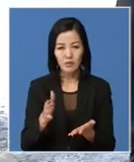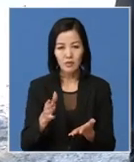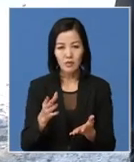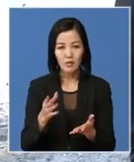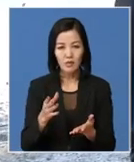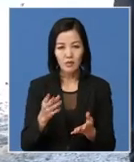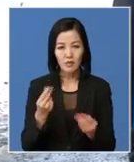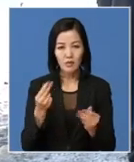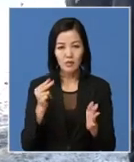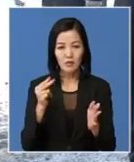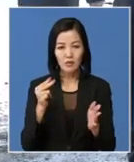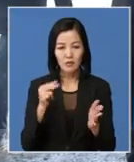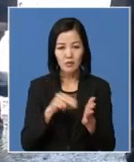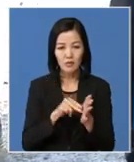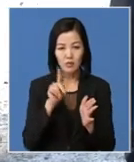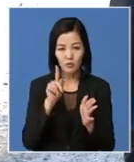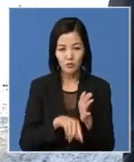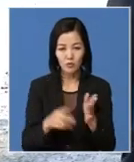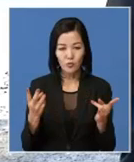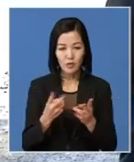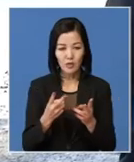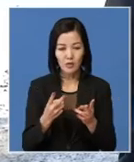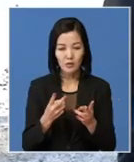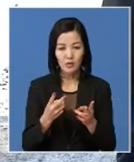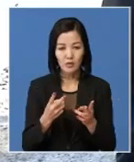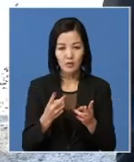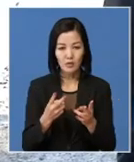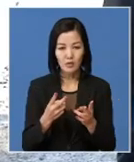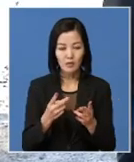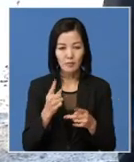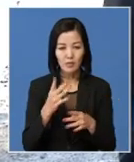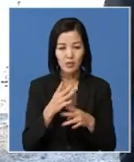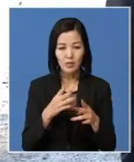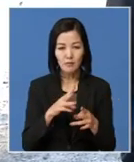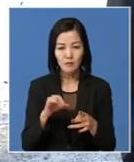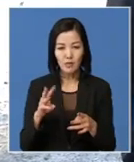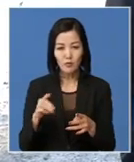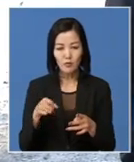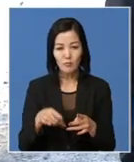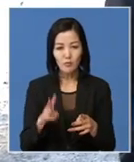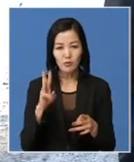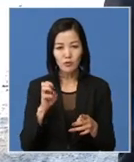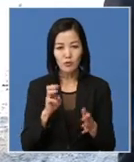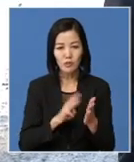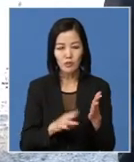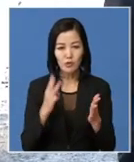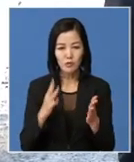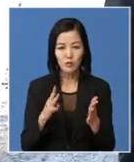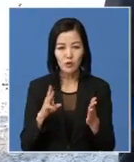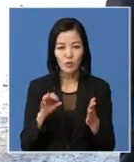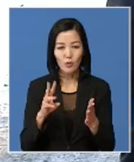жатыр тариф, значит, түсіру керек қой көмірді. Енді қазір көмір бар, тем более 1,5 миллионның 1,383.